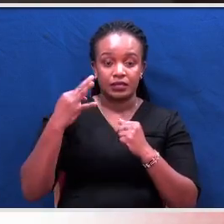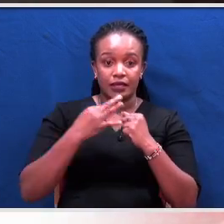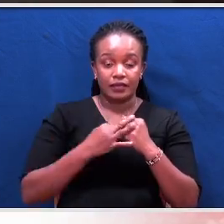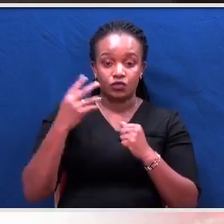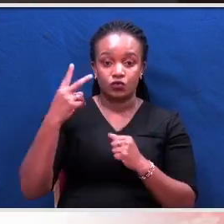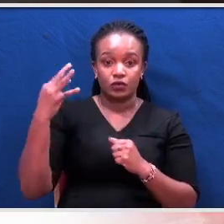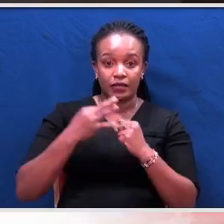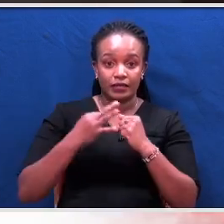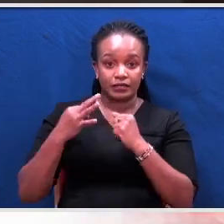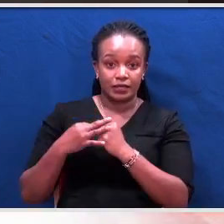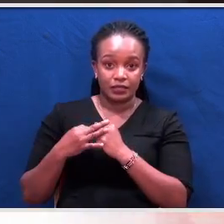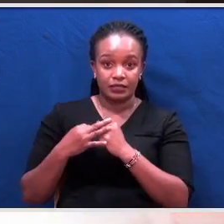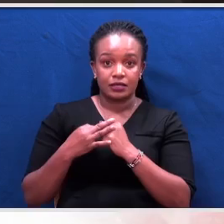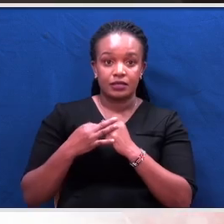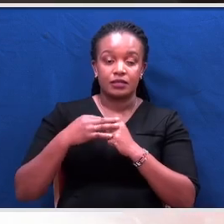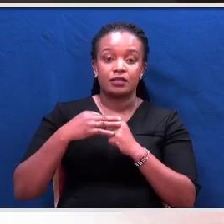126383288 shilingi